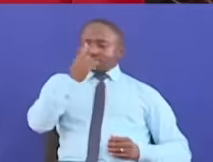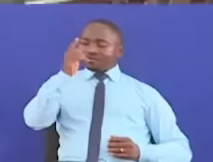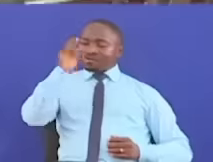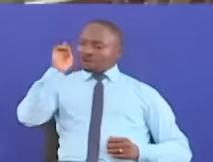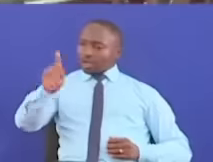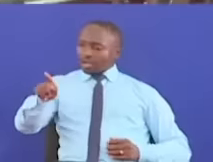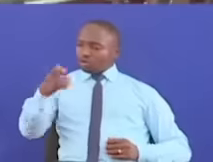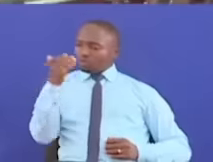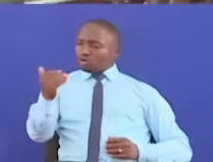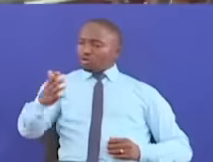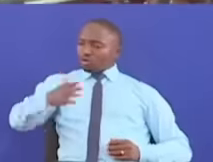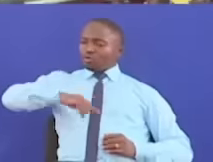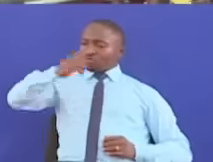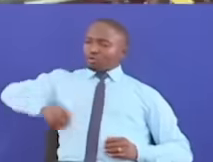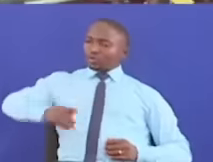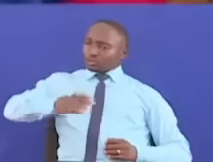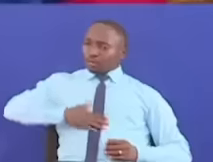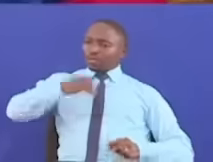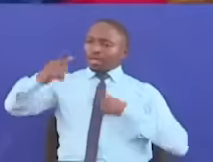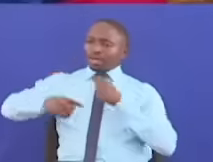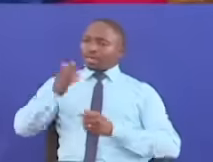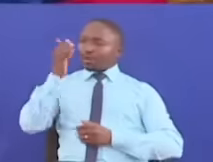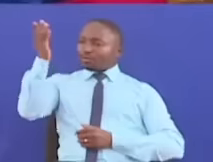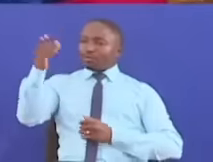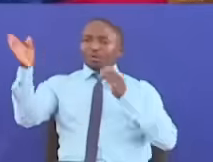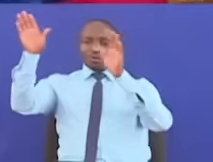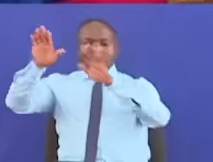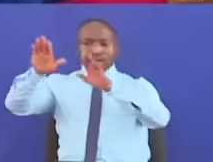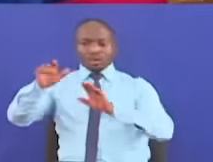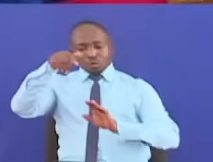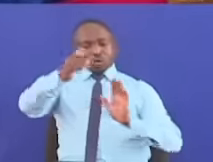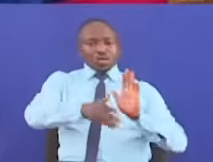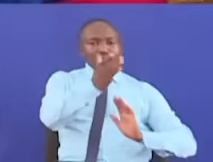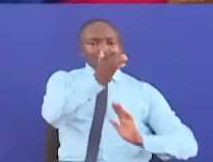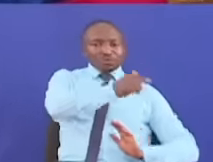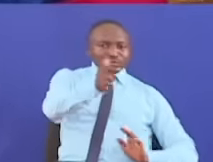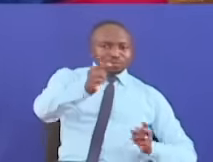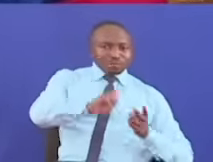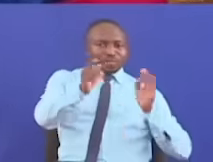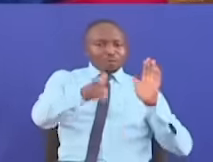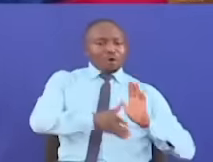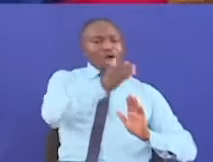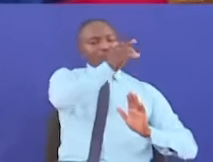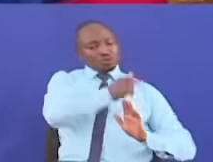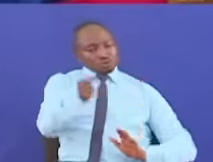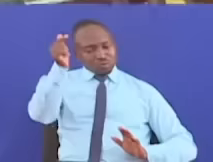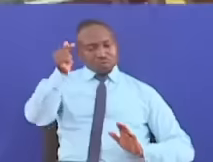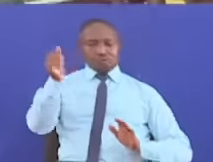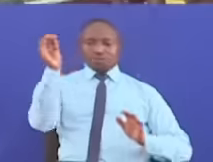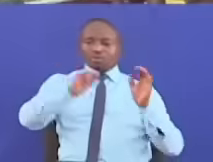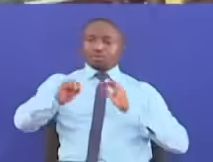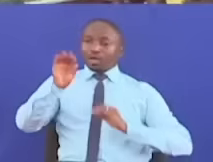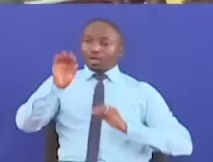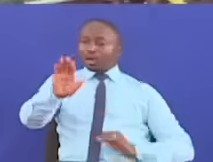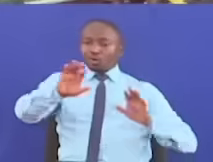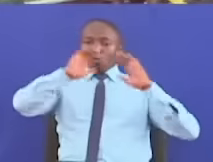nitam-nisam enda mungu atak barik huu ni mwanza tu ni mwanza tu wa mchanga wako